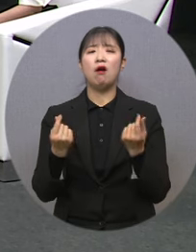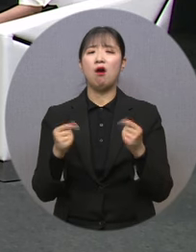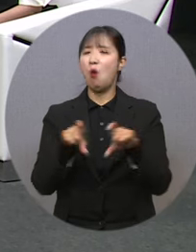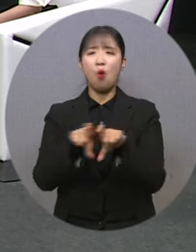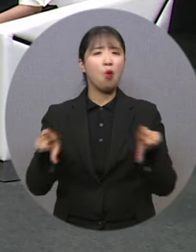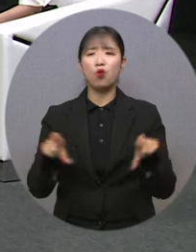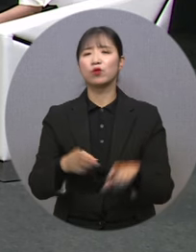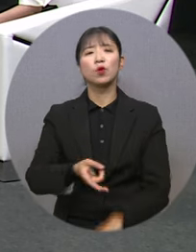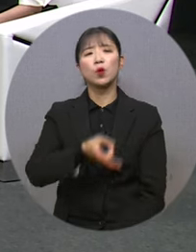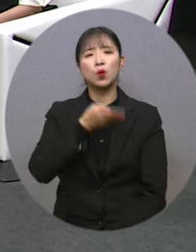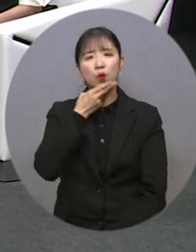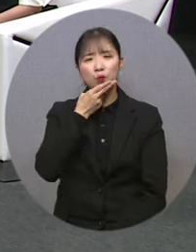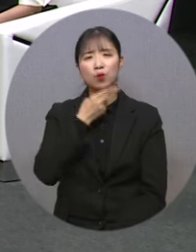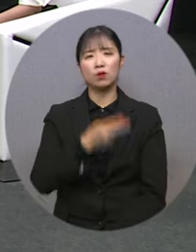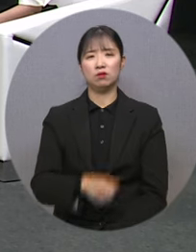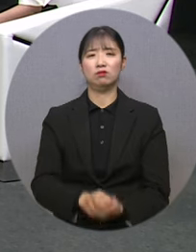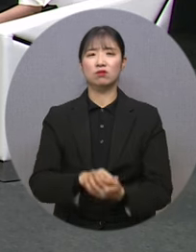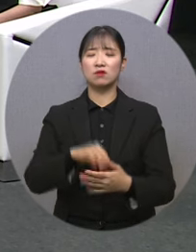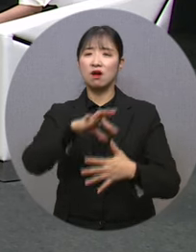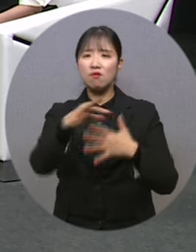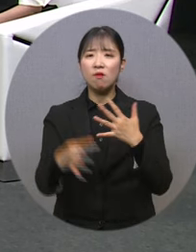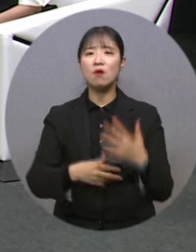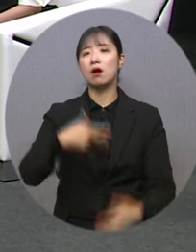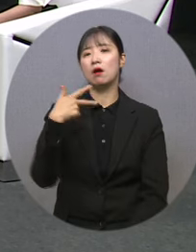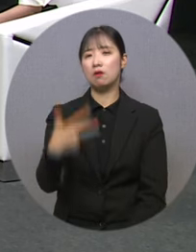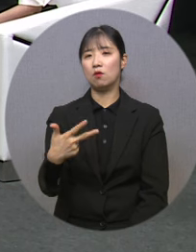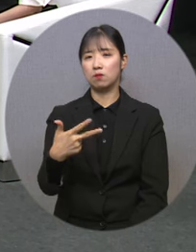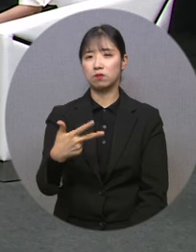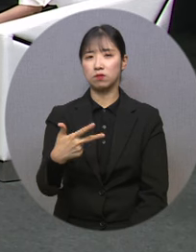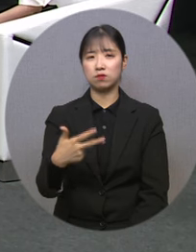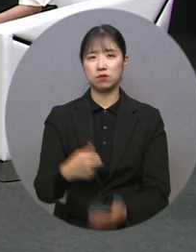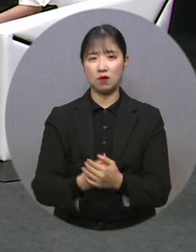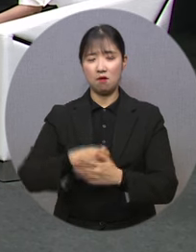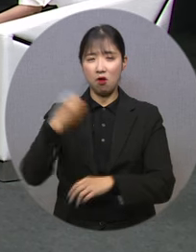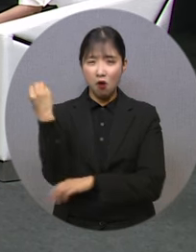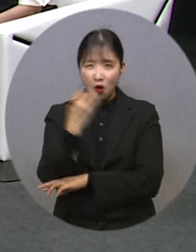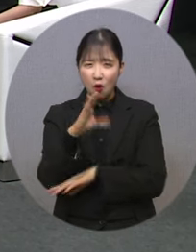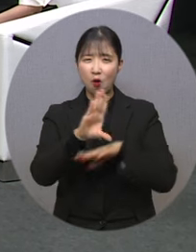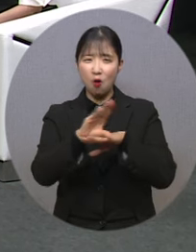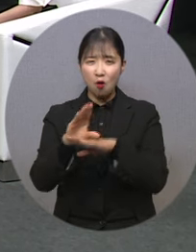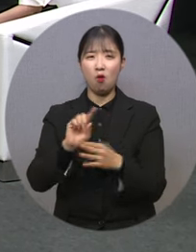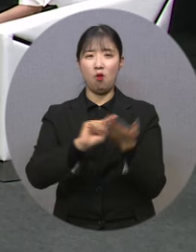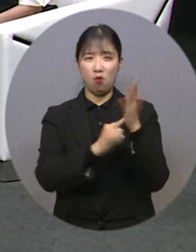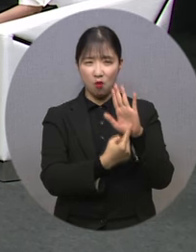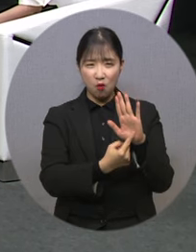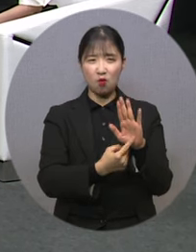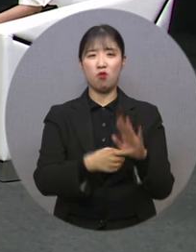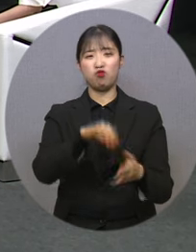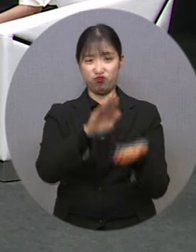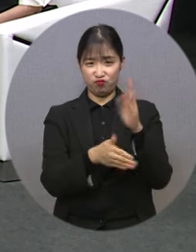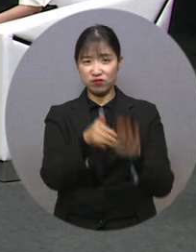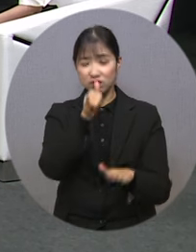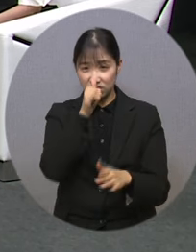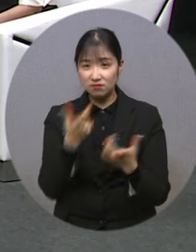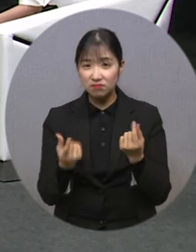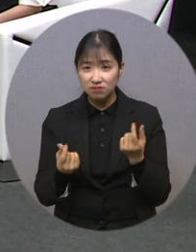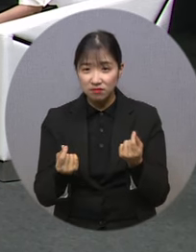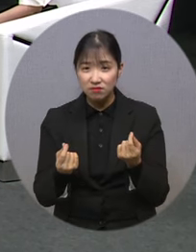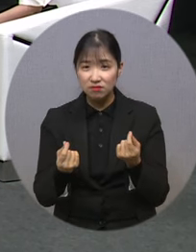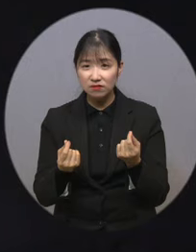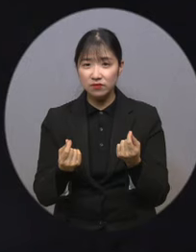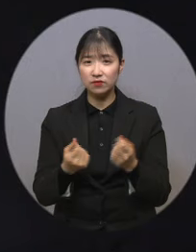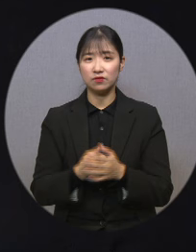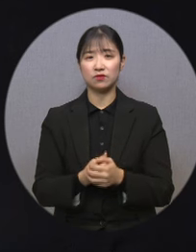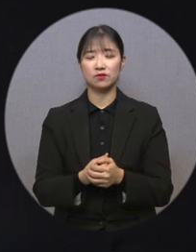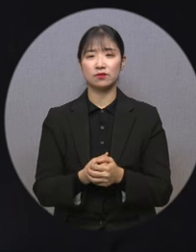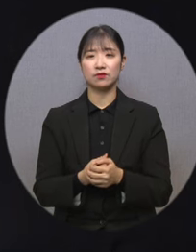불공정하고 불평등한 것이 일곱 가지입니다. 언론 보도 불평등, 불공정. 그렇죠? 방송 보도